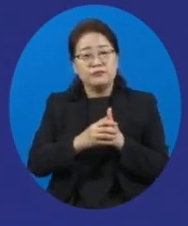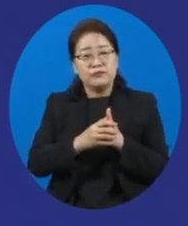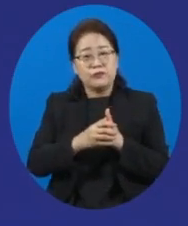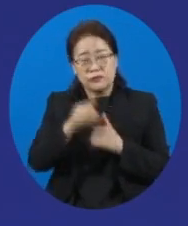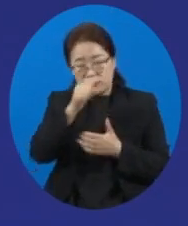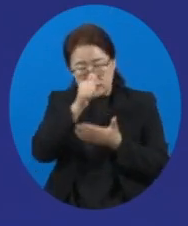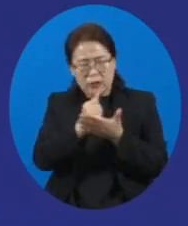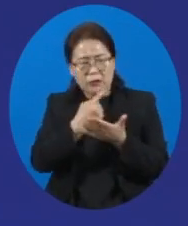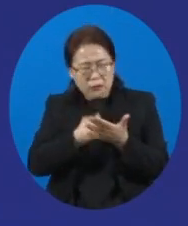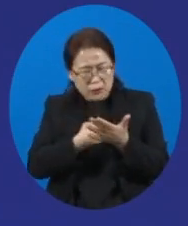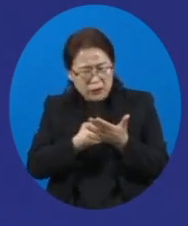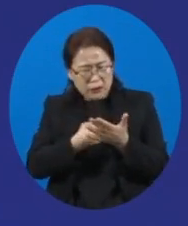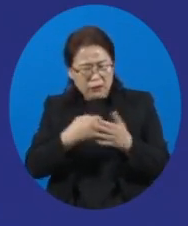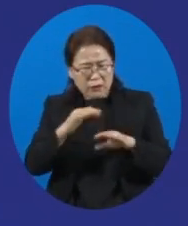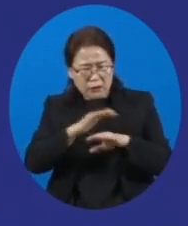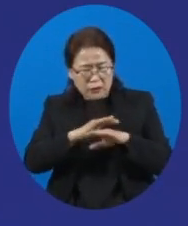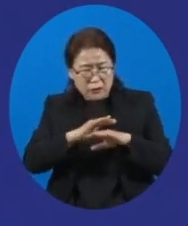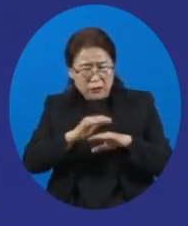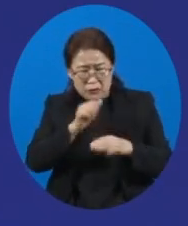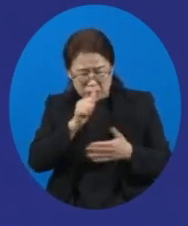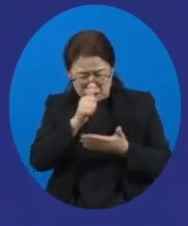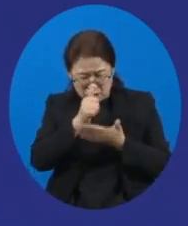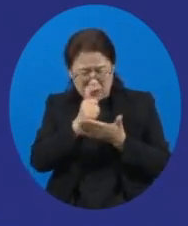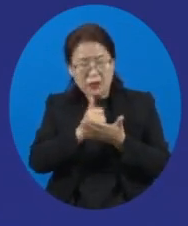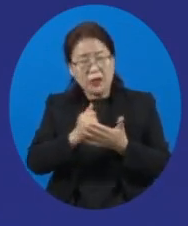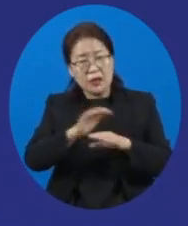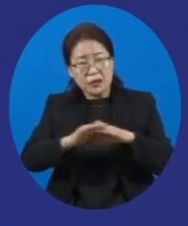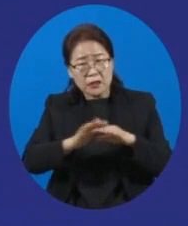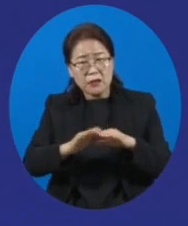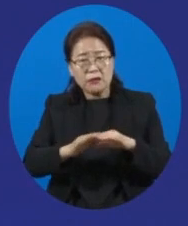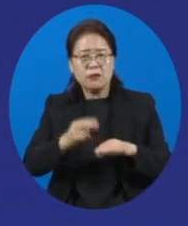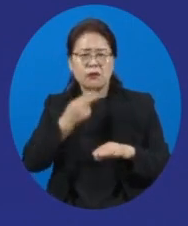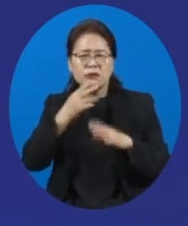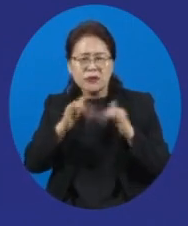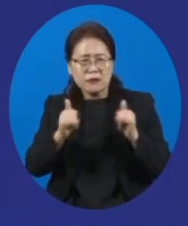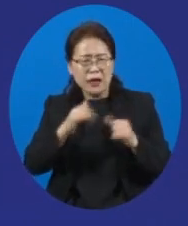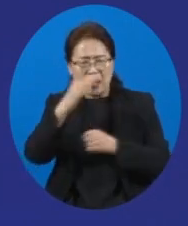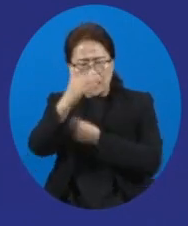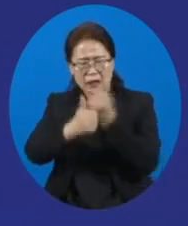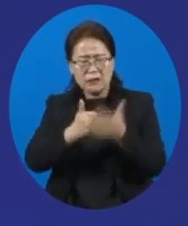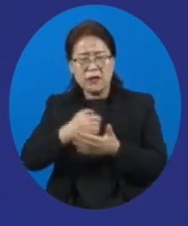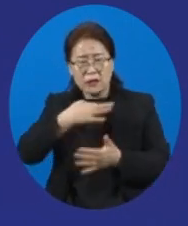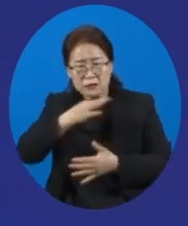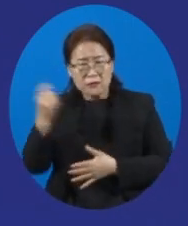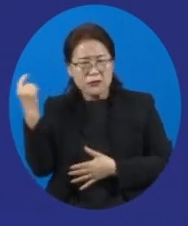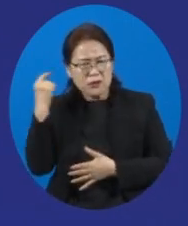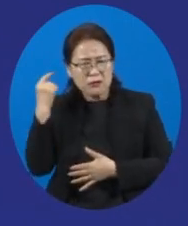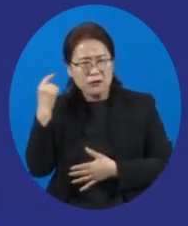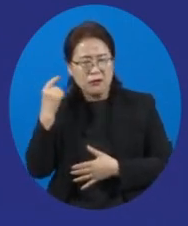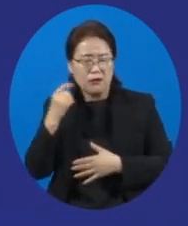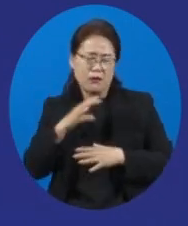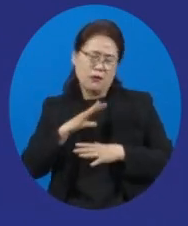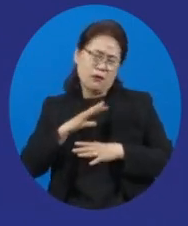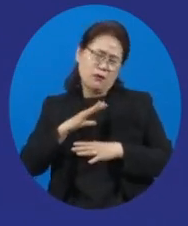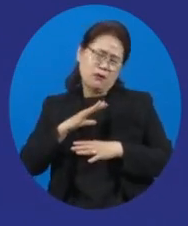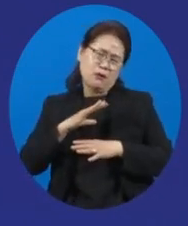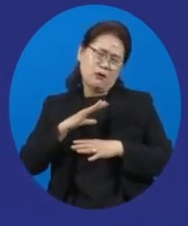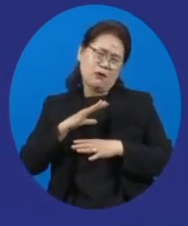죄를 짓고 죄가 해결되지 않은 사람에게는 하나님의 음성만큼 두려움이 없어요.